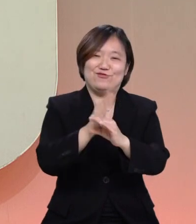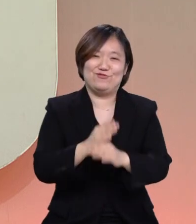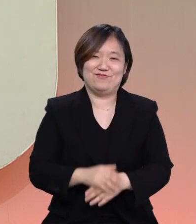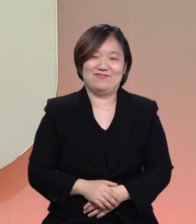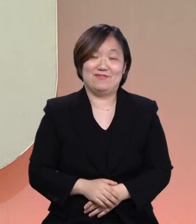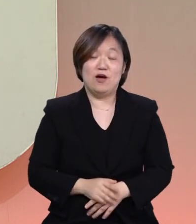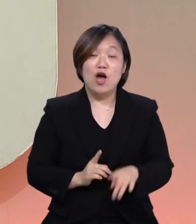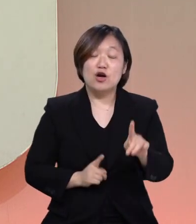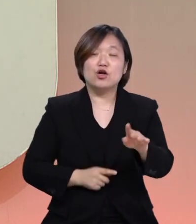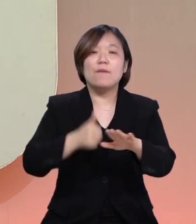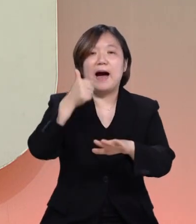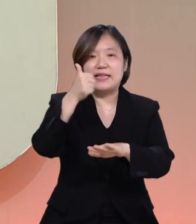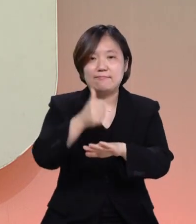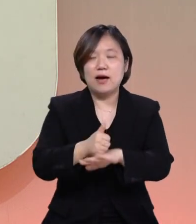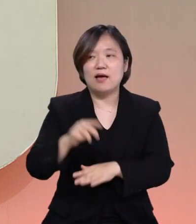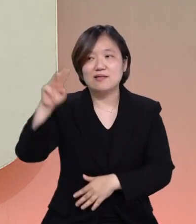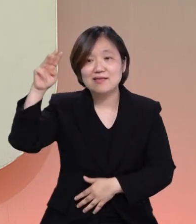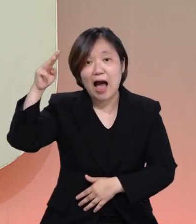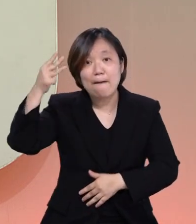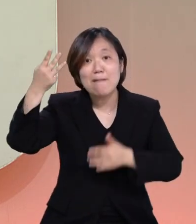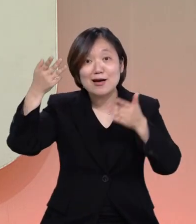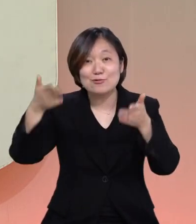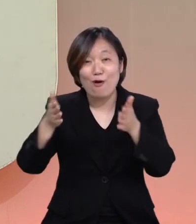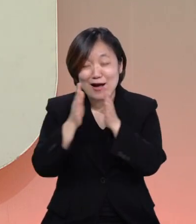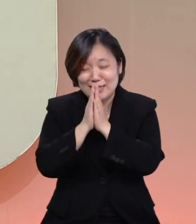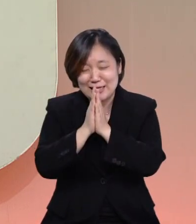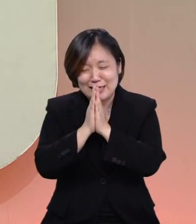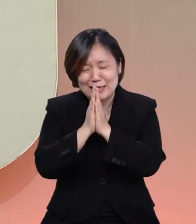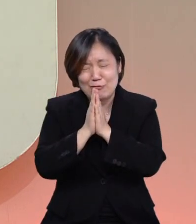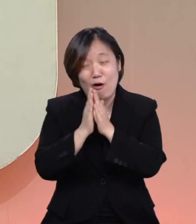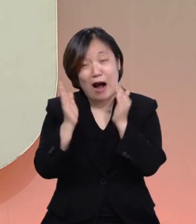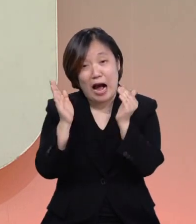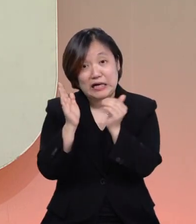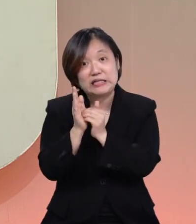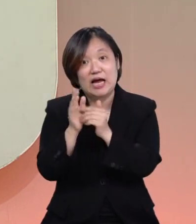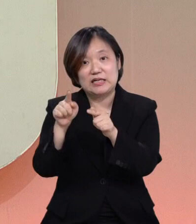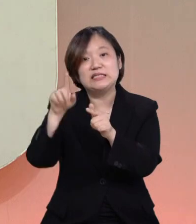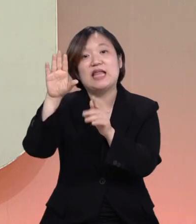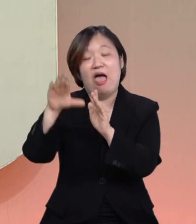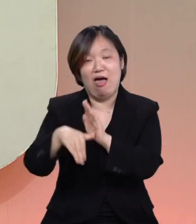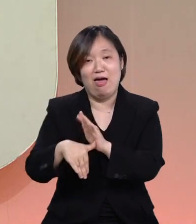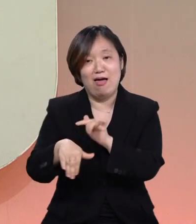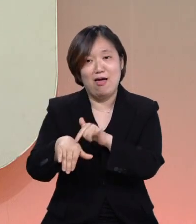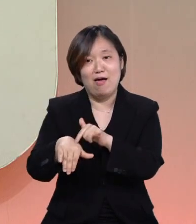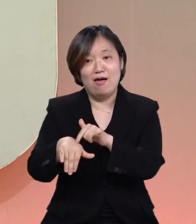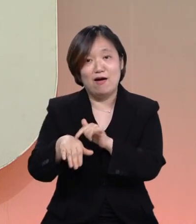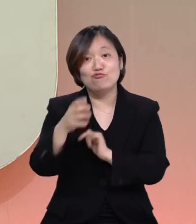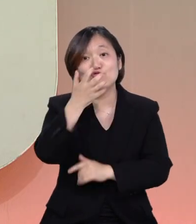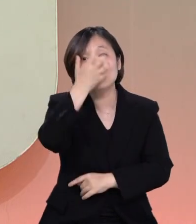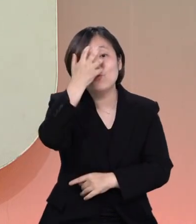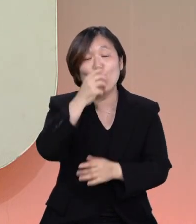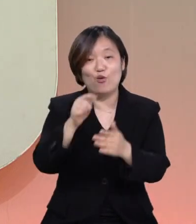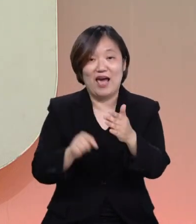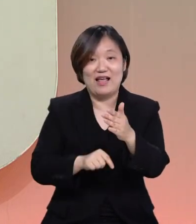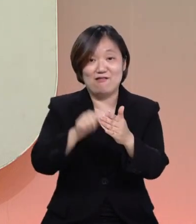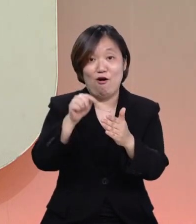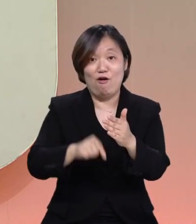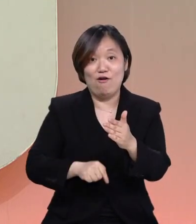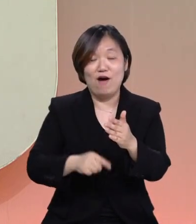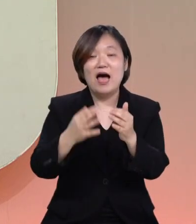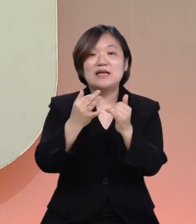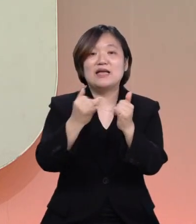300일 기도 300일 기도가 끝날 때쯤에 어떤 사람이 싹 나타났대요